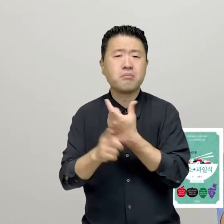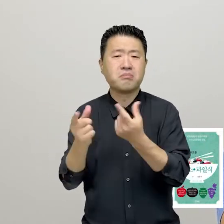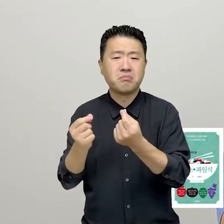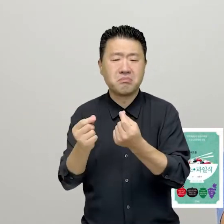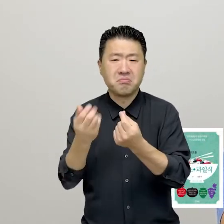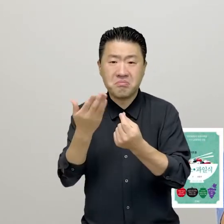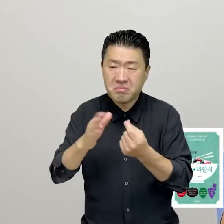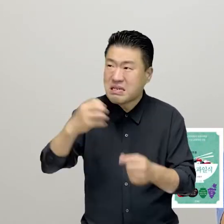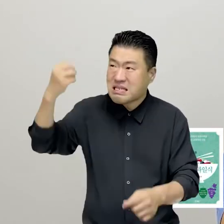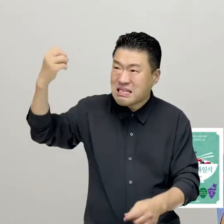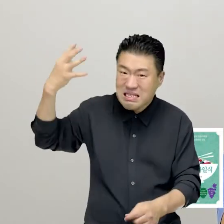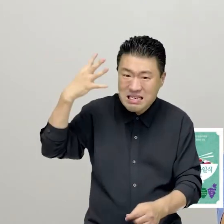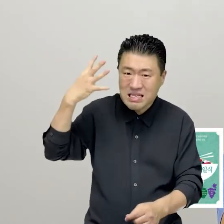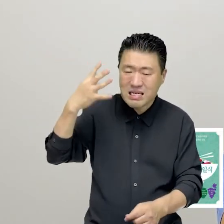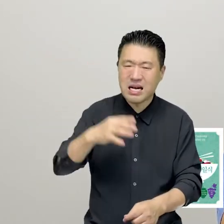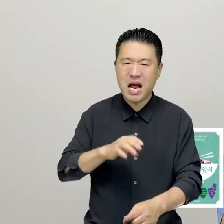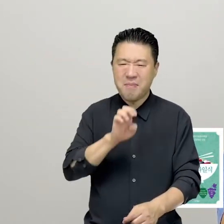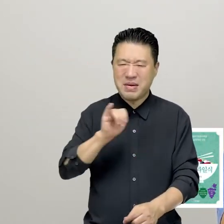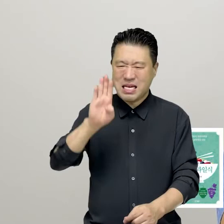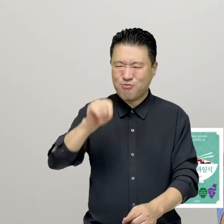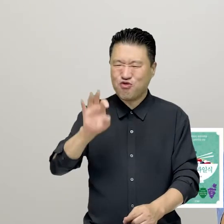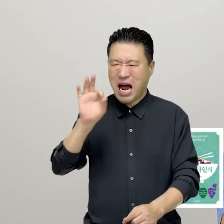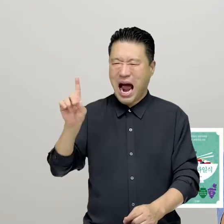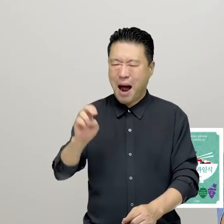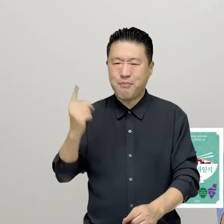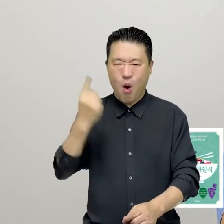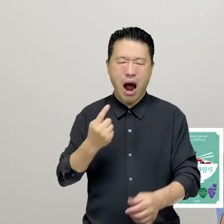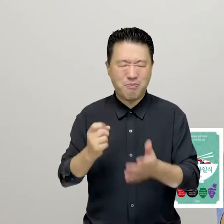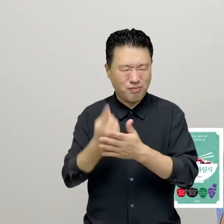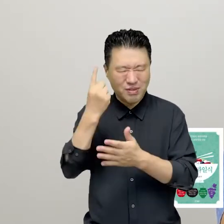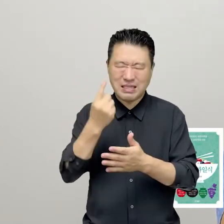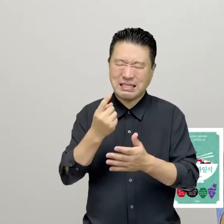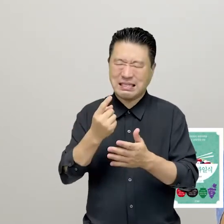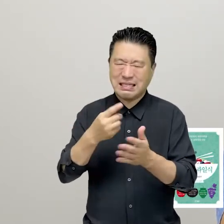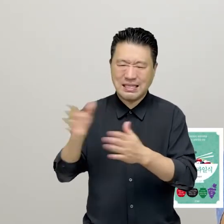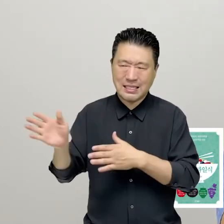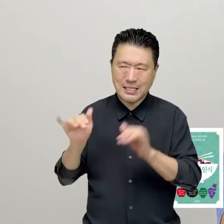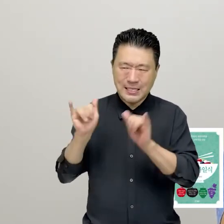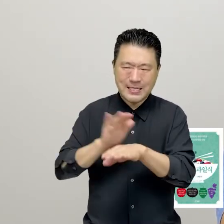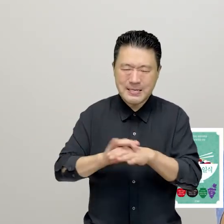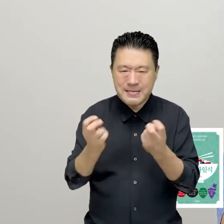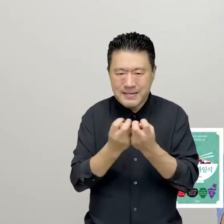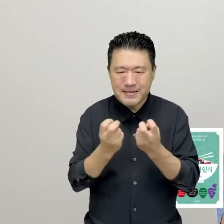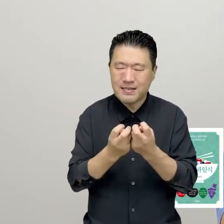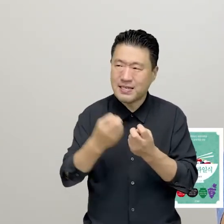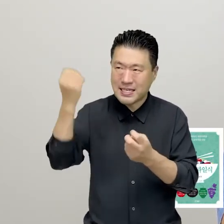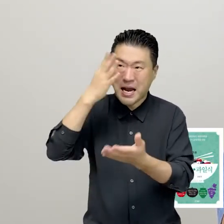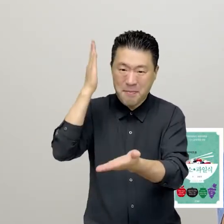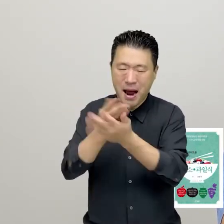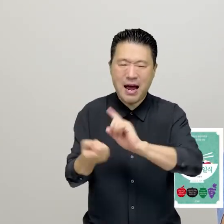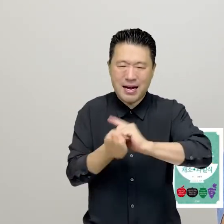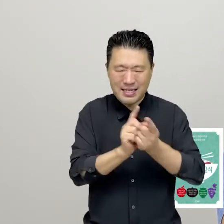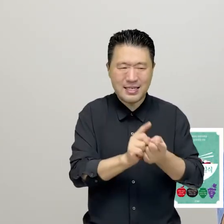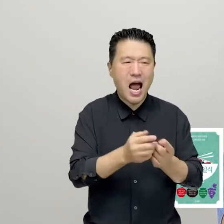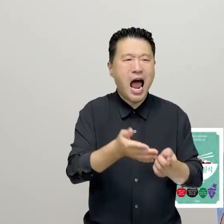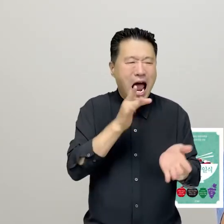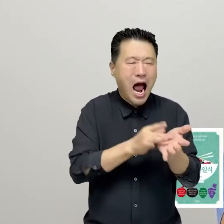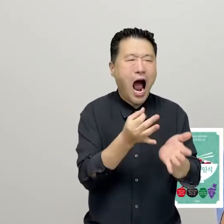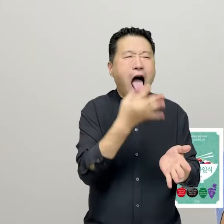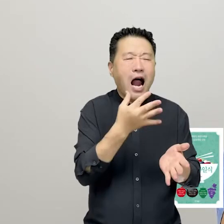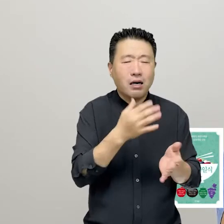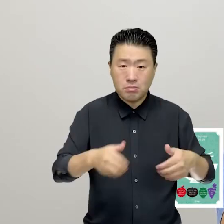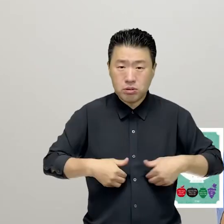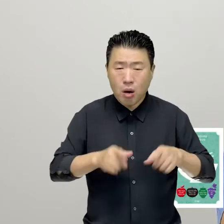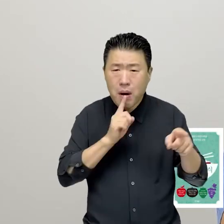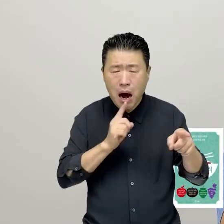얘기인데 마치 햇빛을 쐬면 피부암이 걸리니 피부암을 예방하기 위해서는 햇빛을 쐬지 말고 비타민